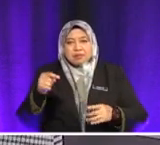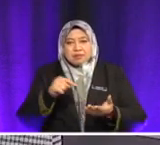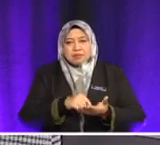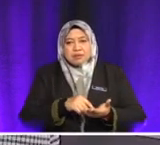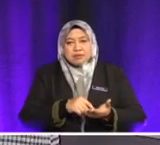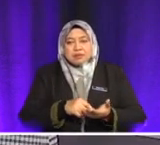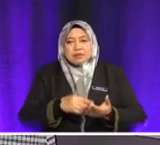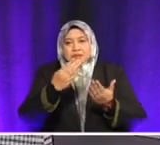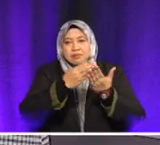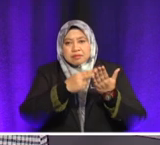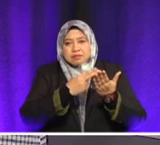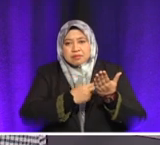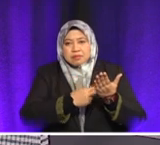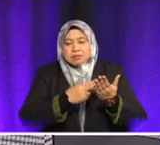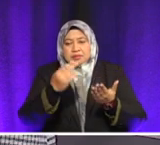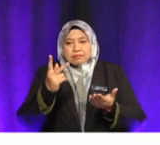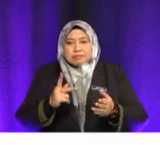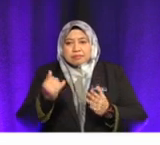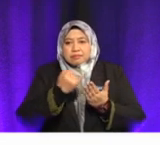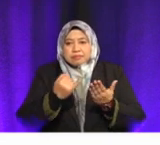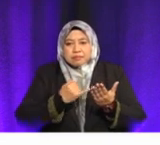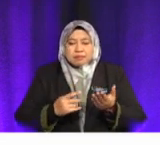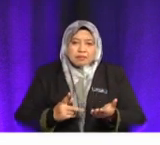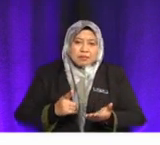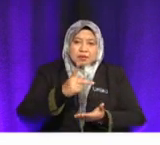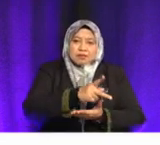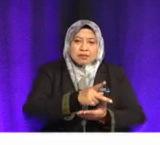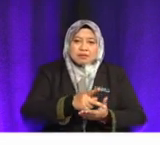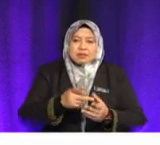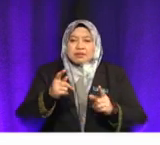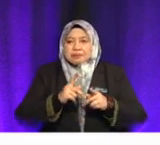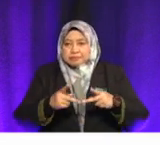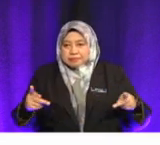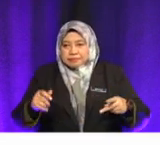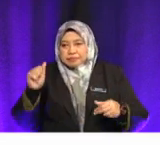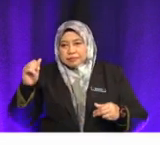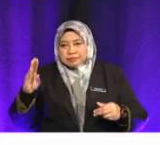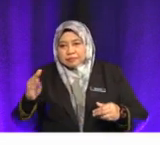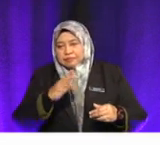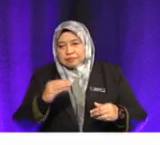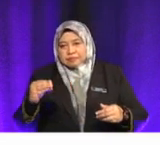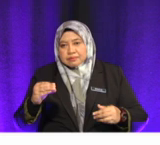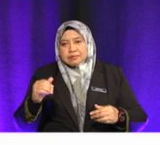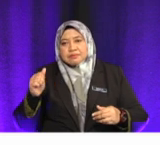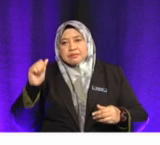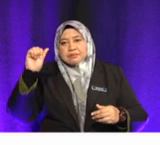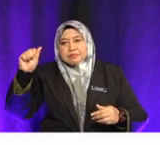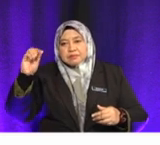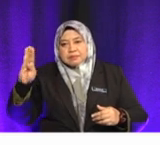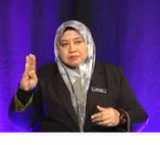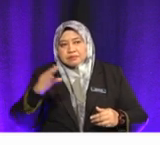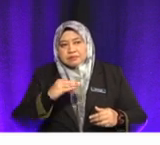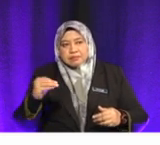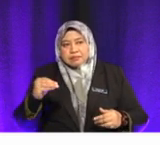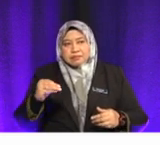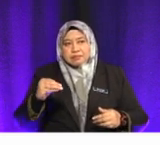Uraikan dan lukis-lukis bagi titik Y yang berjarak dari Ebi dan garis Edi Ebi dan AB